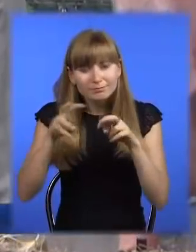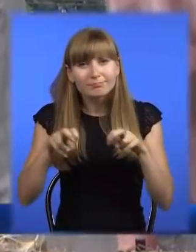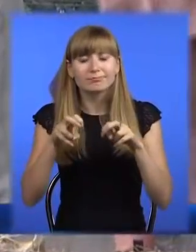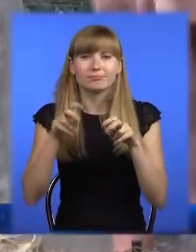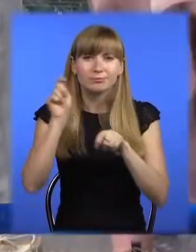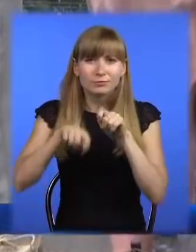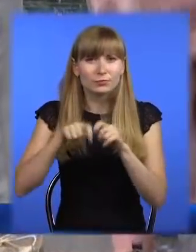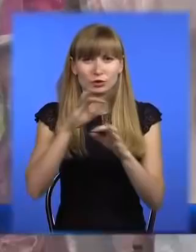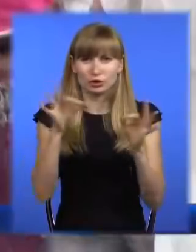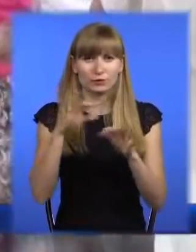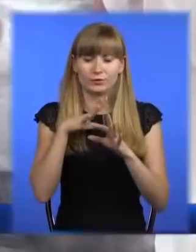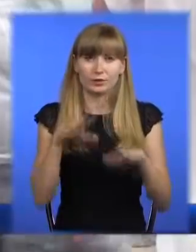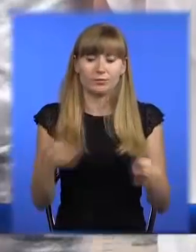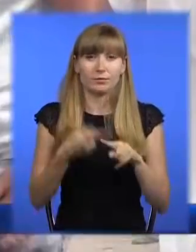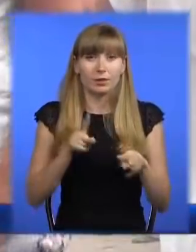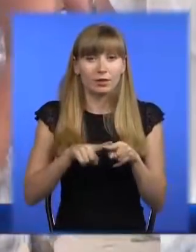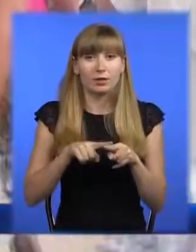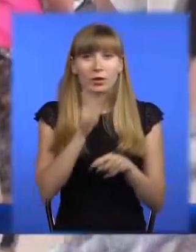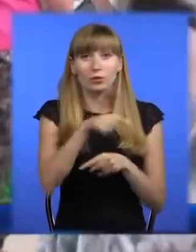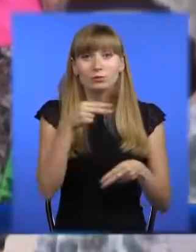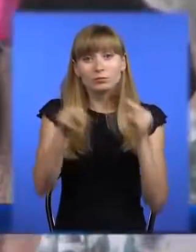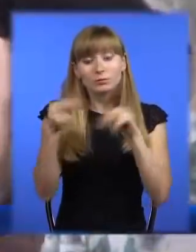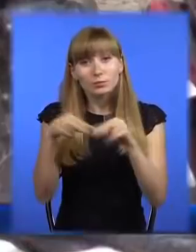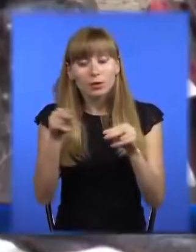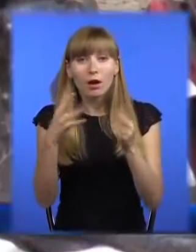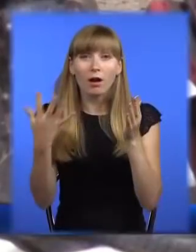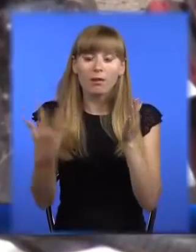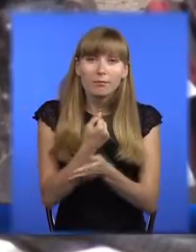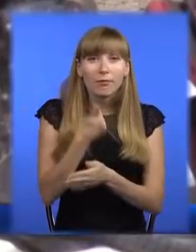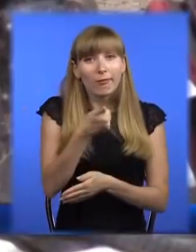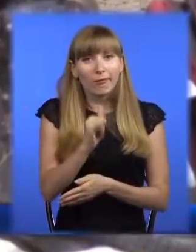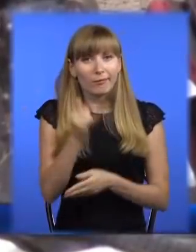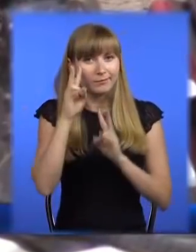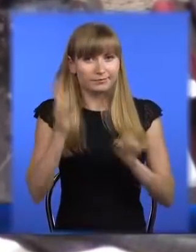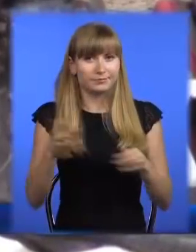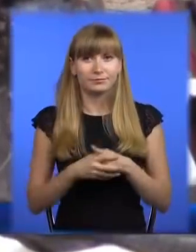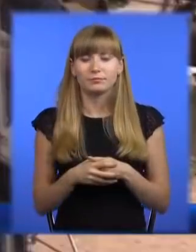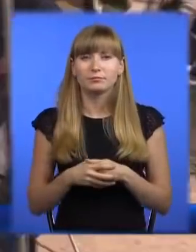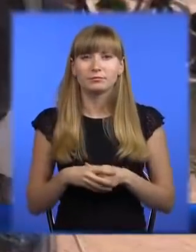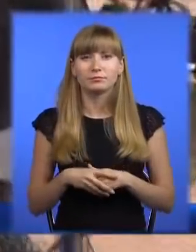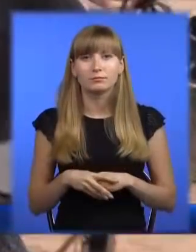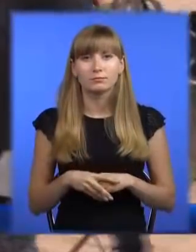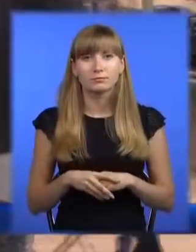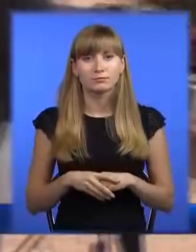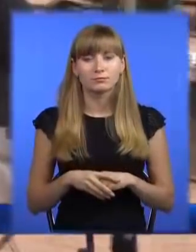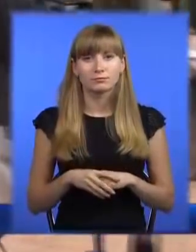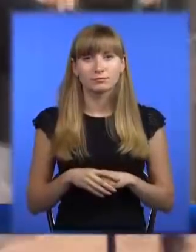висновків лабораторних досліджень. Тож купівля товарів тут нагадує лотерею. І пощастити може далеко не кожному.